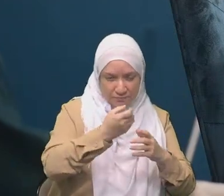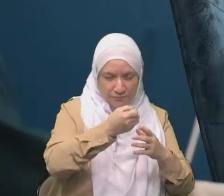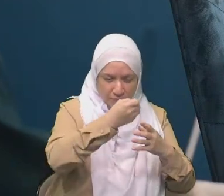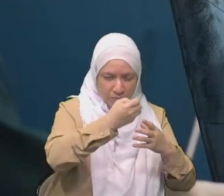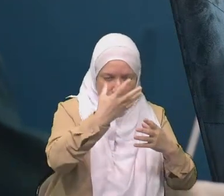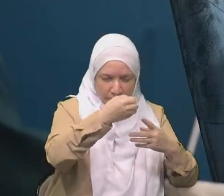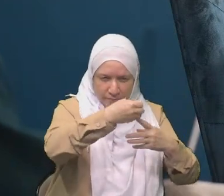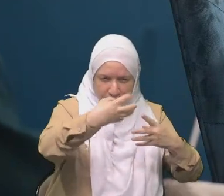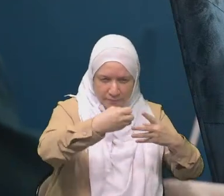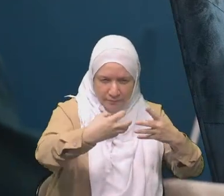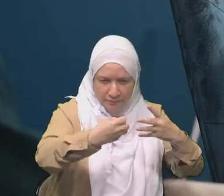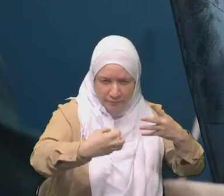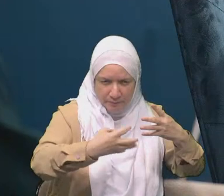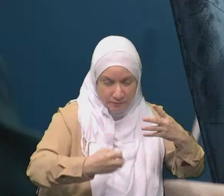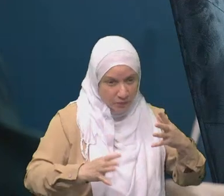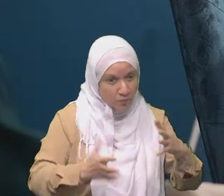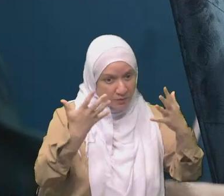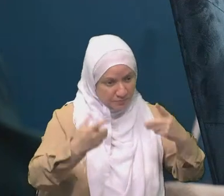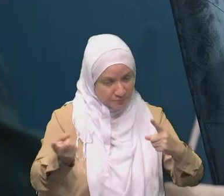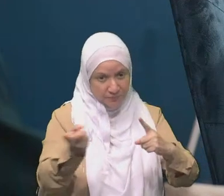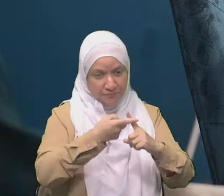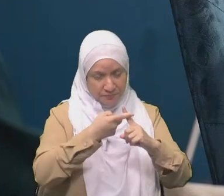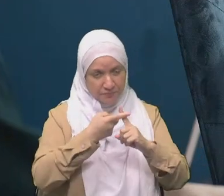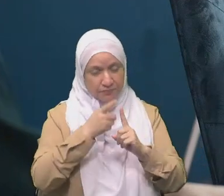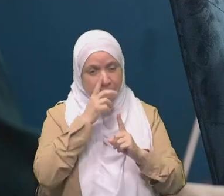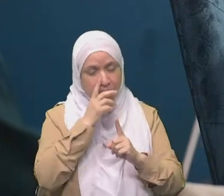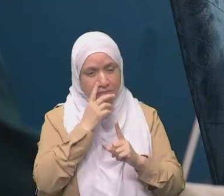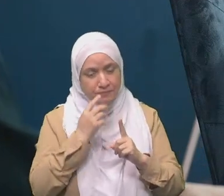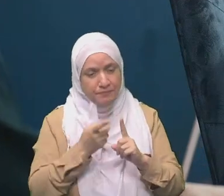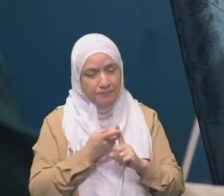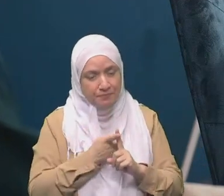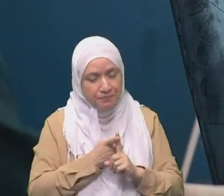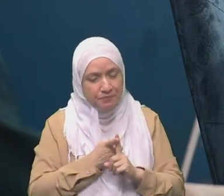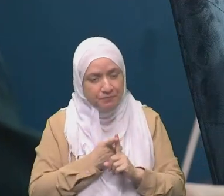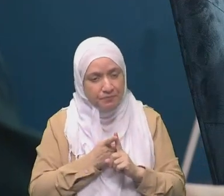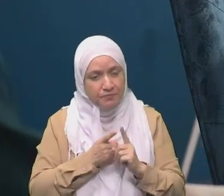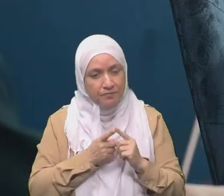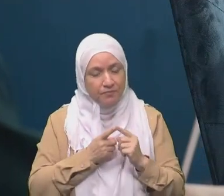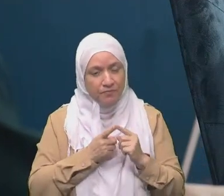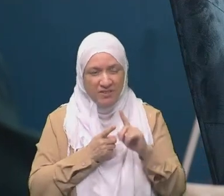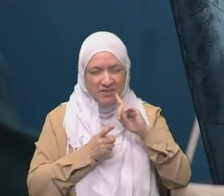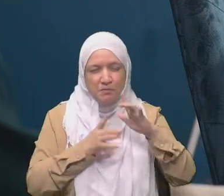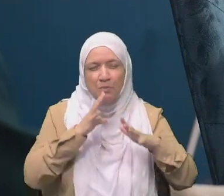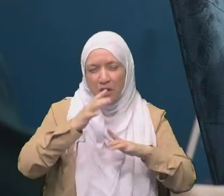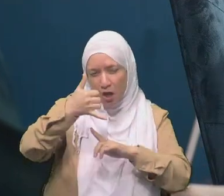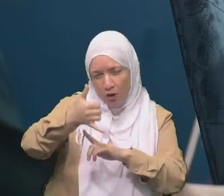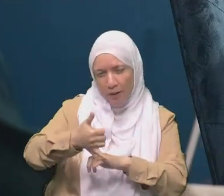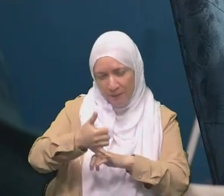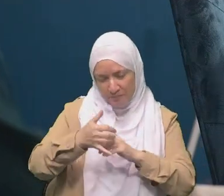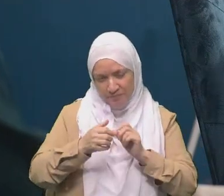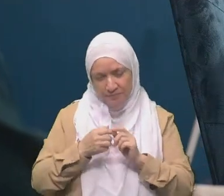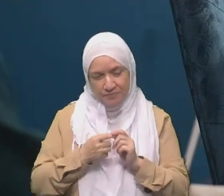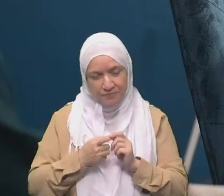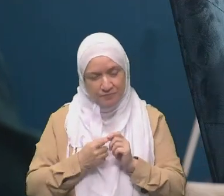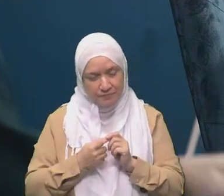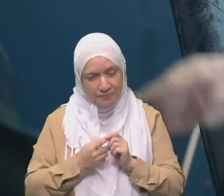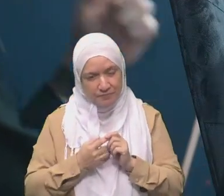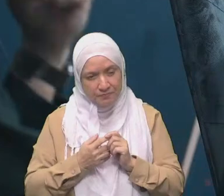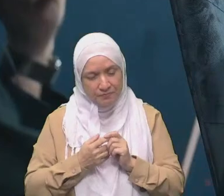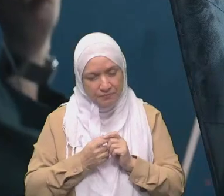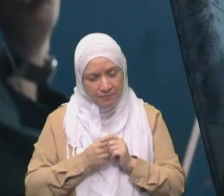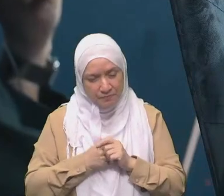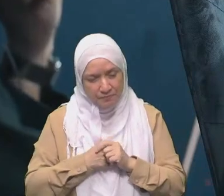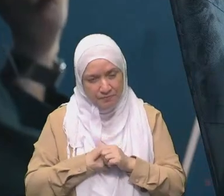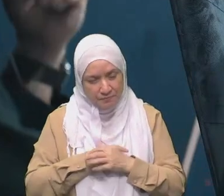مِنَ النَّاسِ يَظُنُّ أَنَّهُ لَوْ فَعَلَ مَا فَعَلَ ثُمَّ قَالَ أَسْتَغْفِرُ اللَّهِ زَالَ أَثَرُ الذُّنُوبِ وَرَاحَ